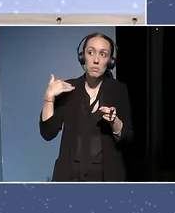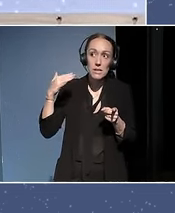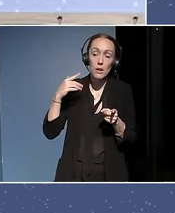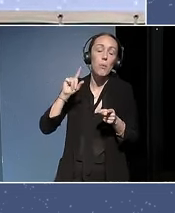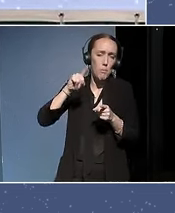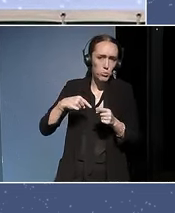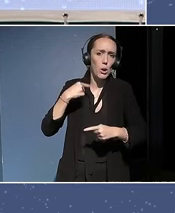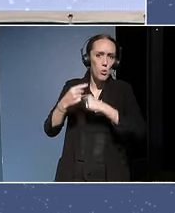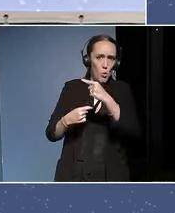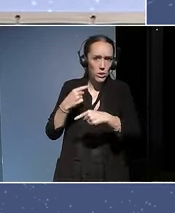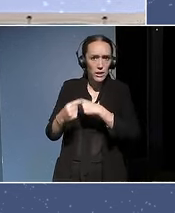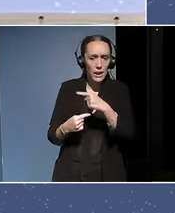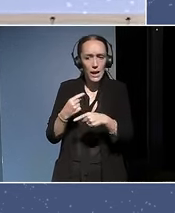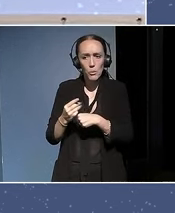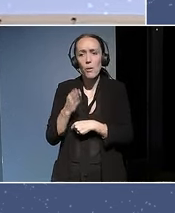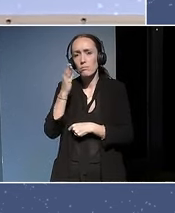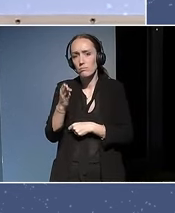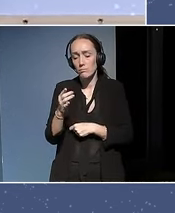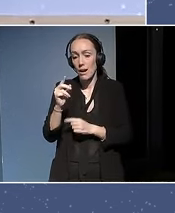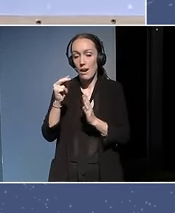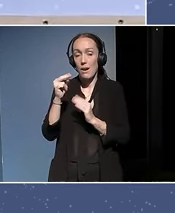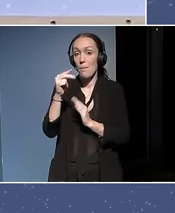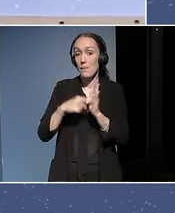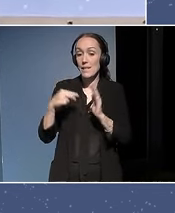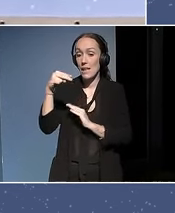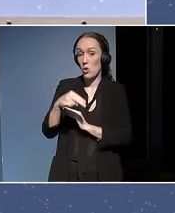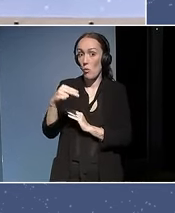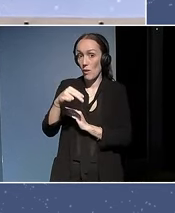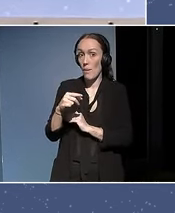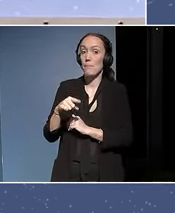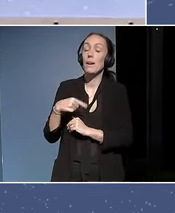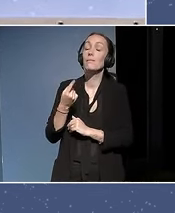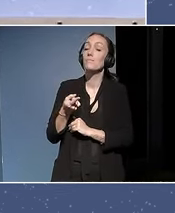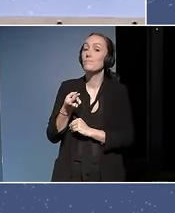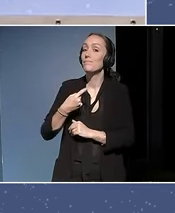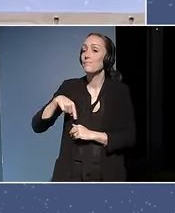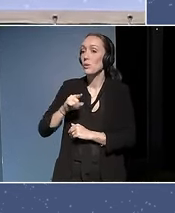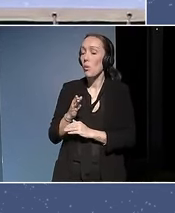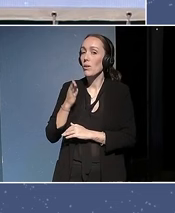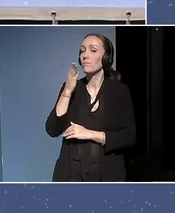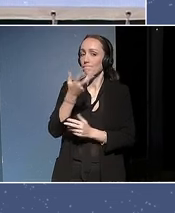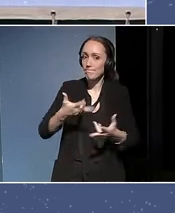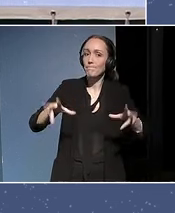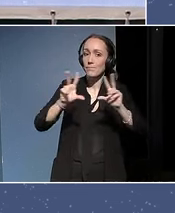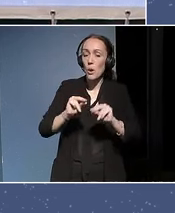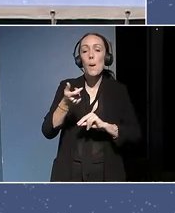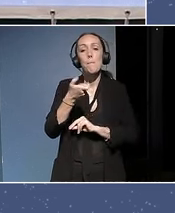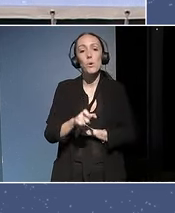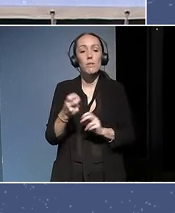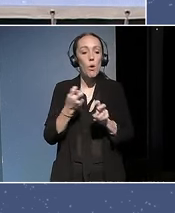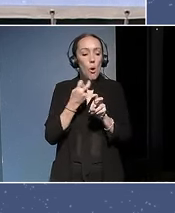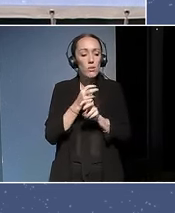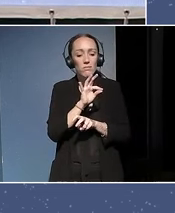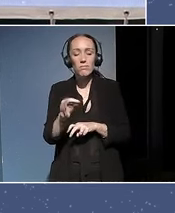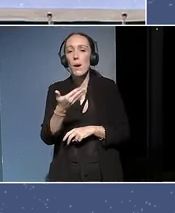ancora Sì al prossimo novembre torneremo in questo posto perché ci mancano ancora dei pezzi del puzzle abbiamo